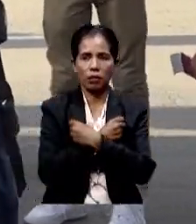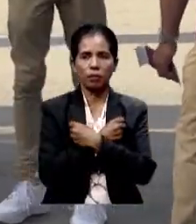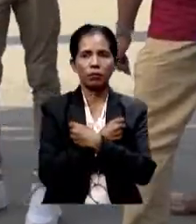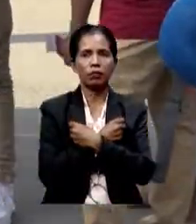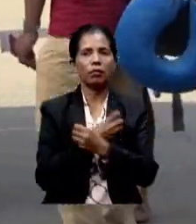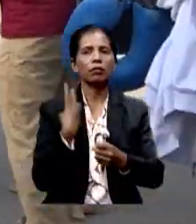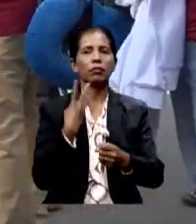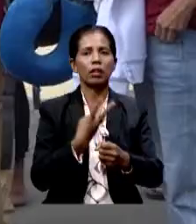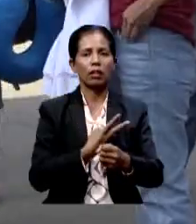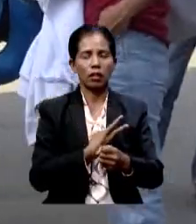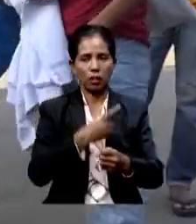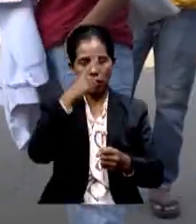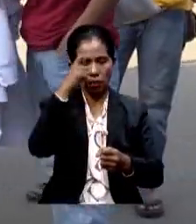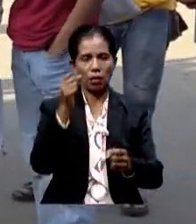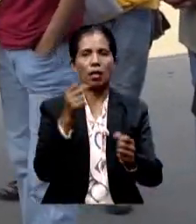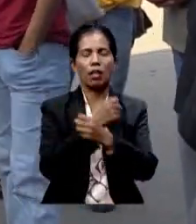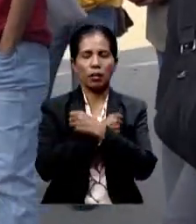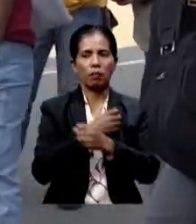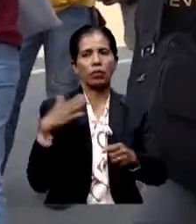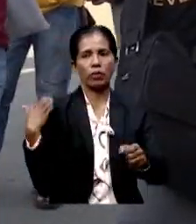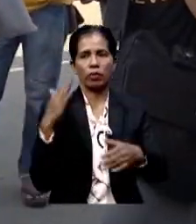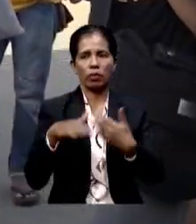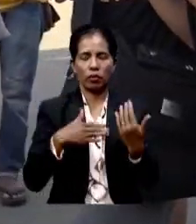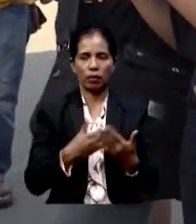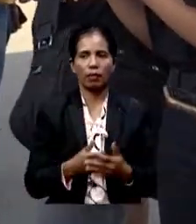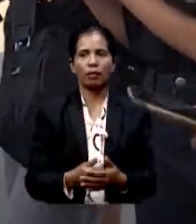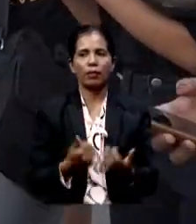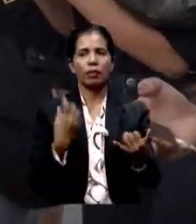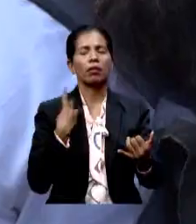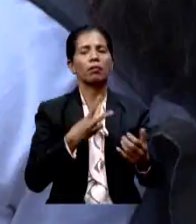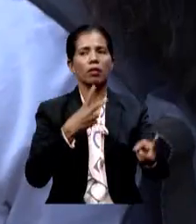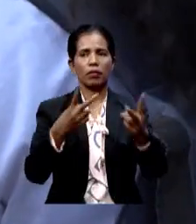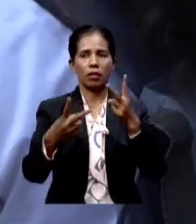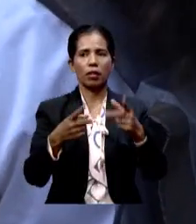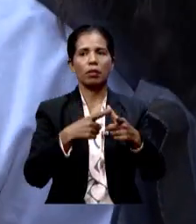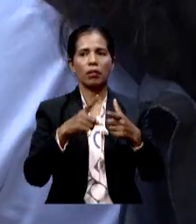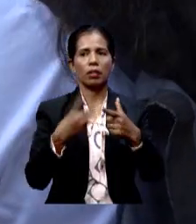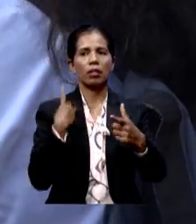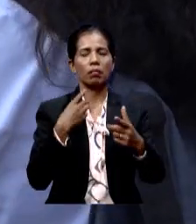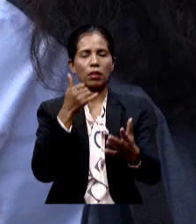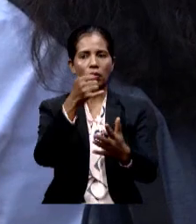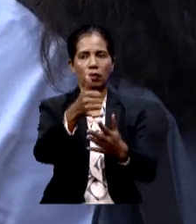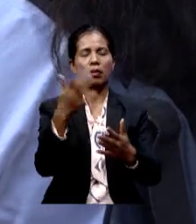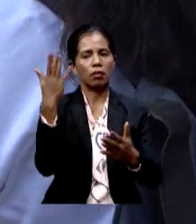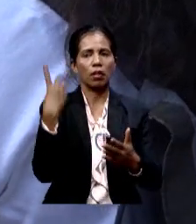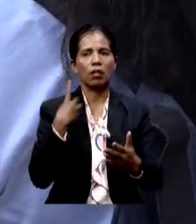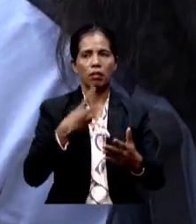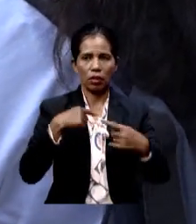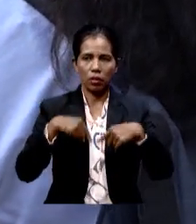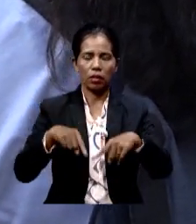ita no tamani hadomi fo insai sira. Irene maka mini viajing, ini pas bengi rami tuh hena ba, ami si